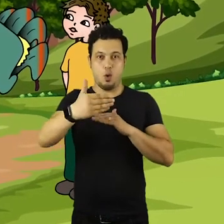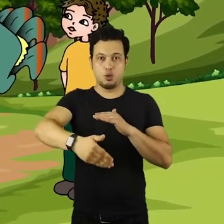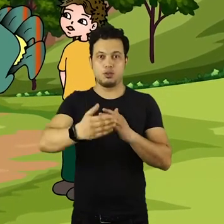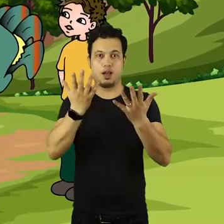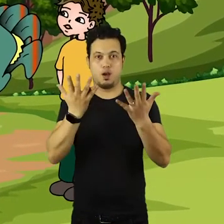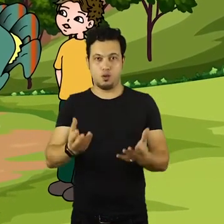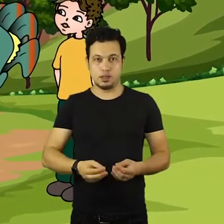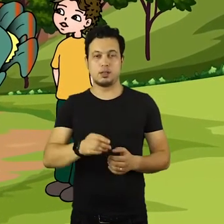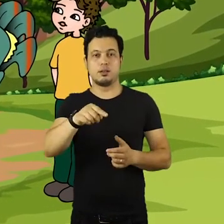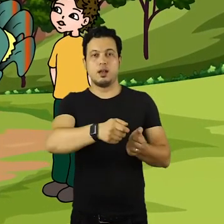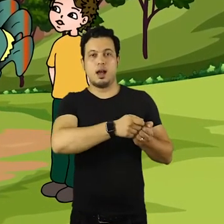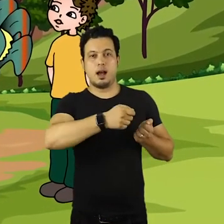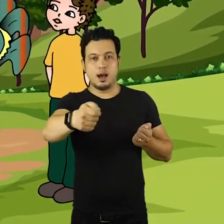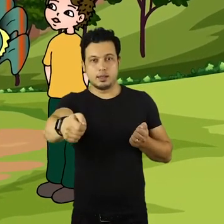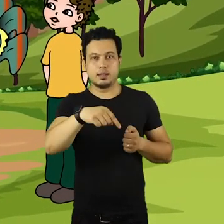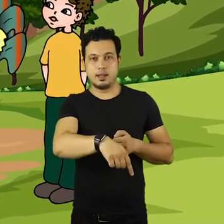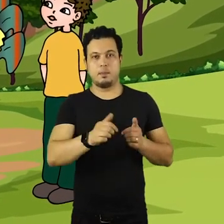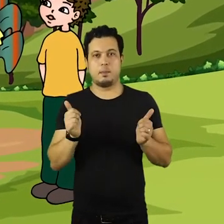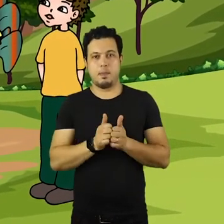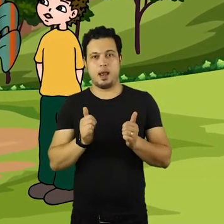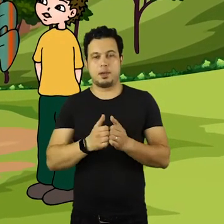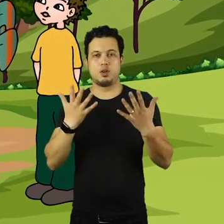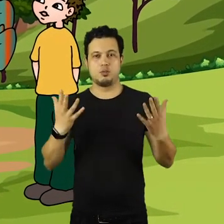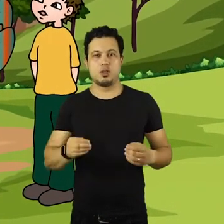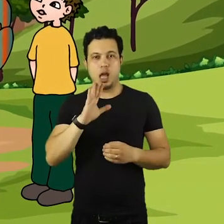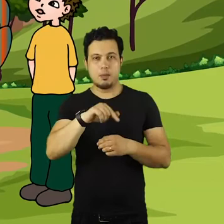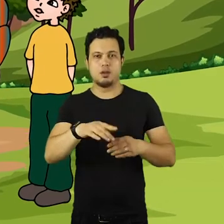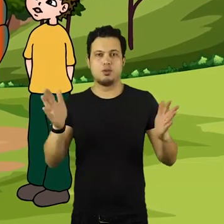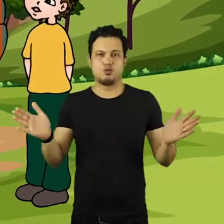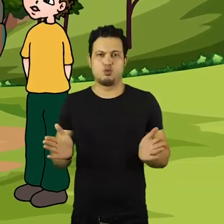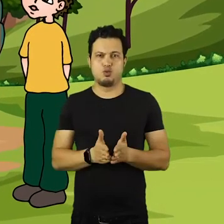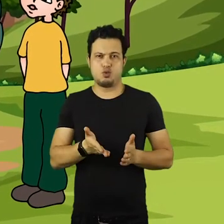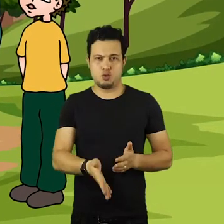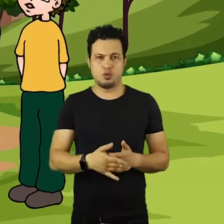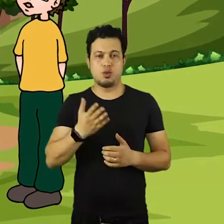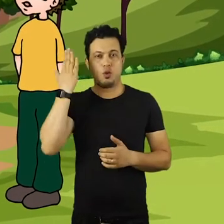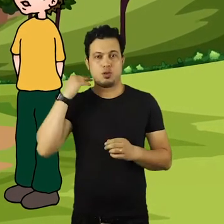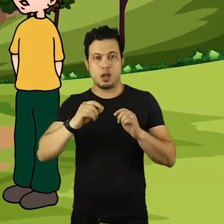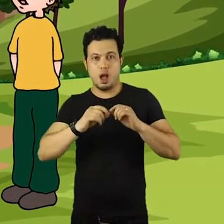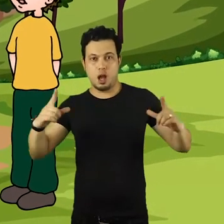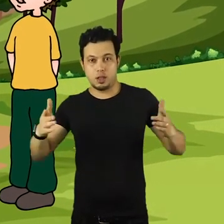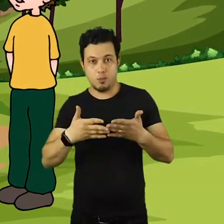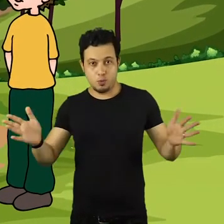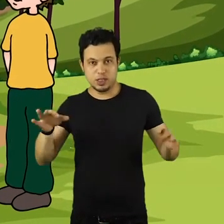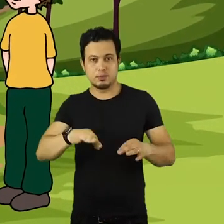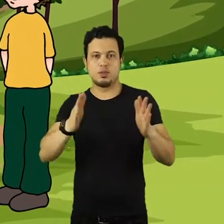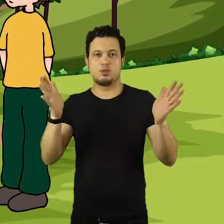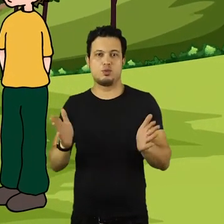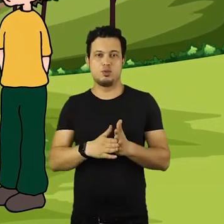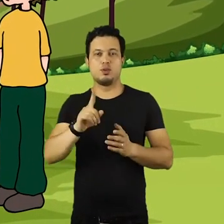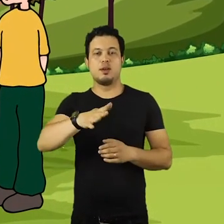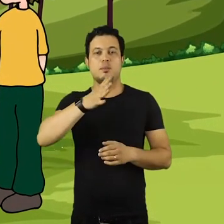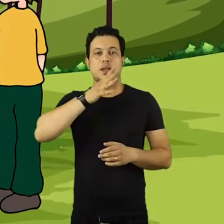buldular. Haritada yanlarına gelmişti. Ancak küçülmüştü. Bilge horoz